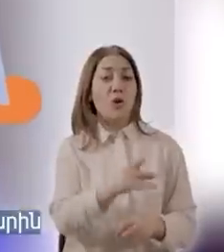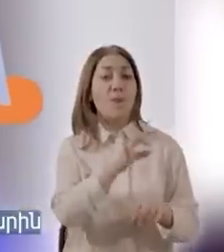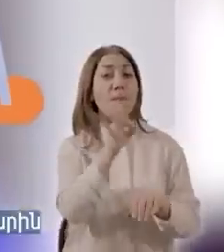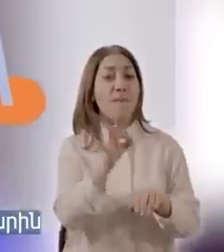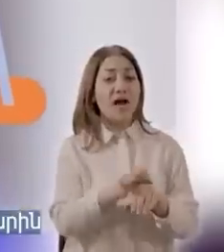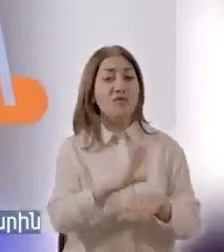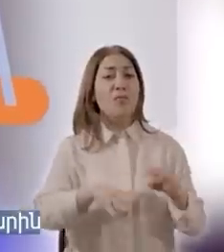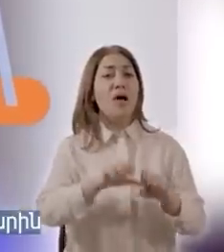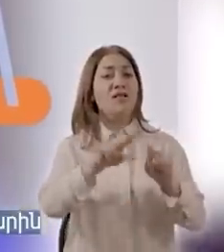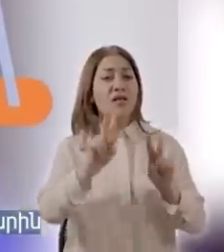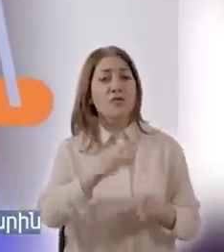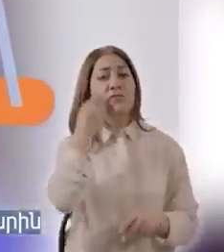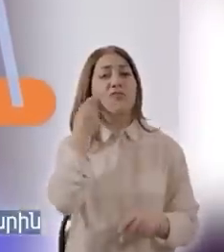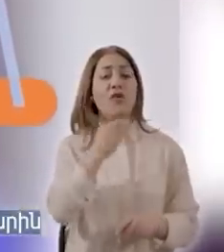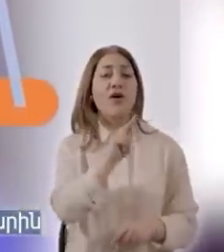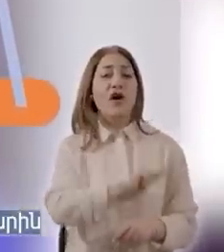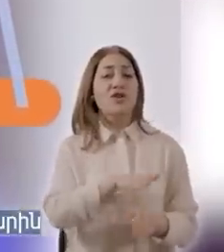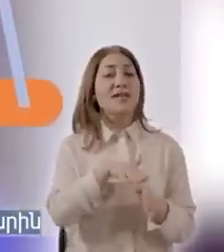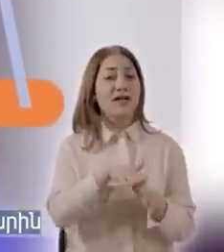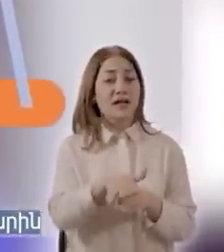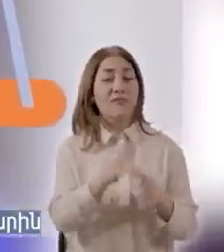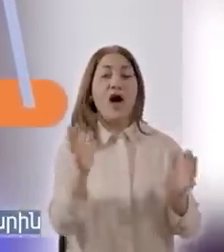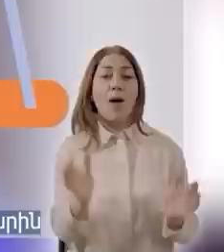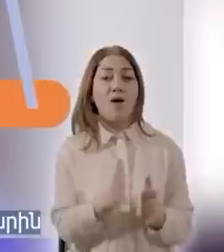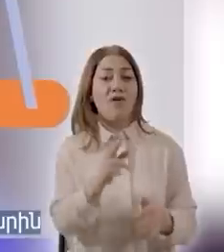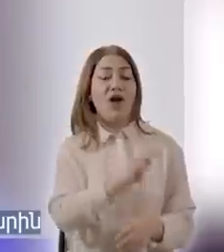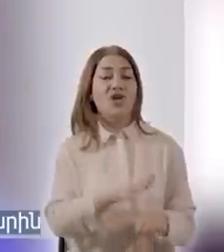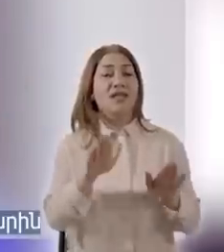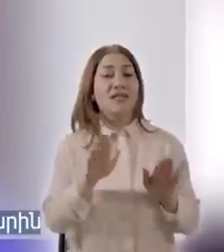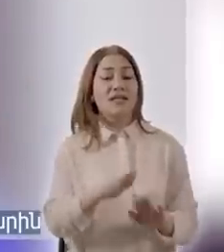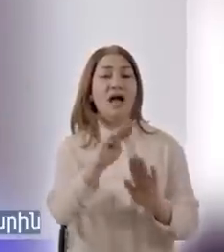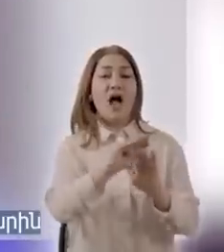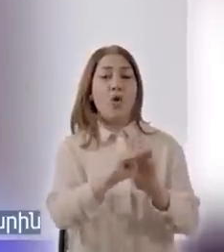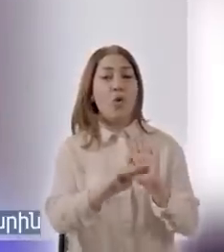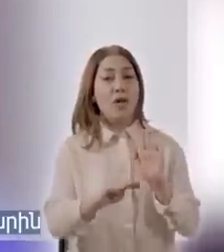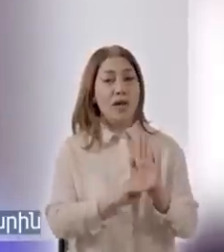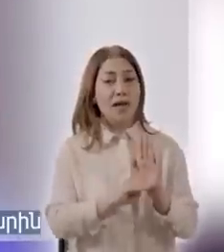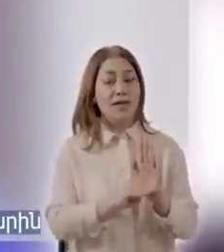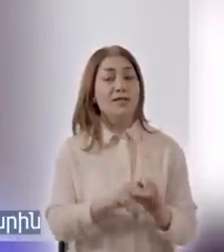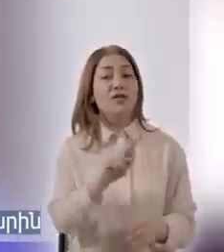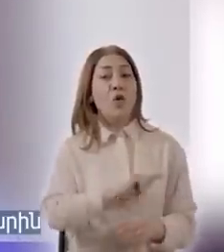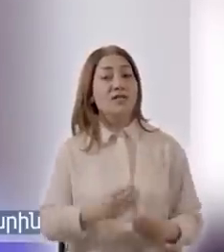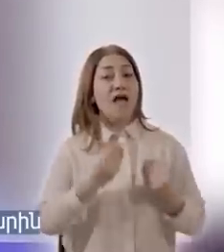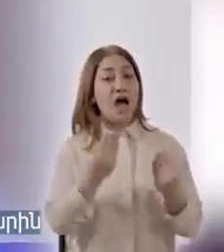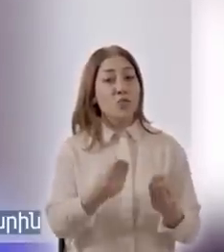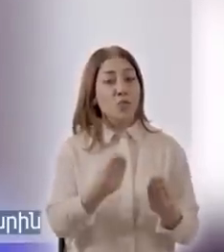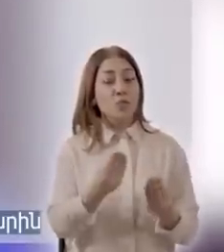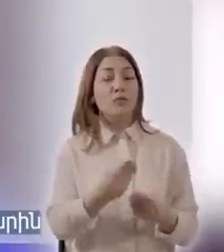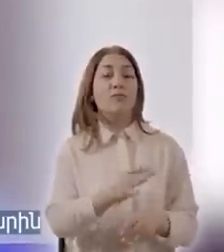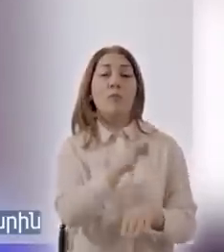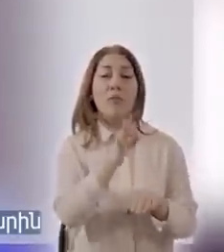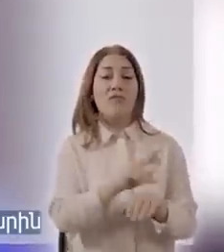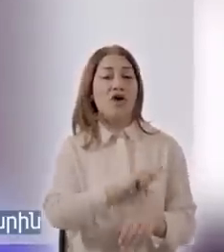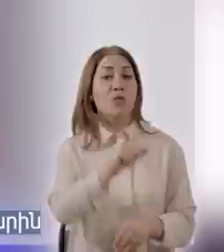որոշակի մասնագիտությամբ որակավորմամբ աշխատանք, պահպանելով աշխատավայրում սահմանված աշխատանքային կարգապահությունը, իսկ գործատուն պարտավորվում է